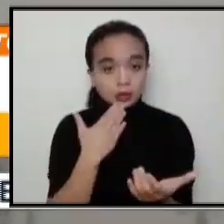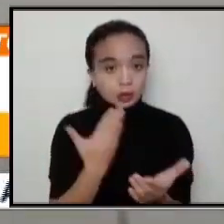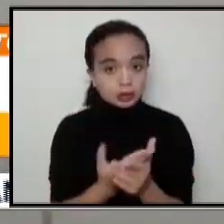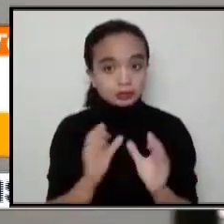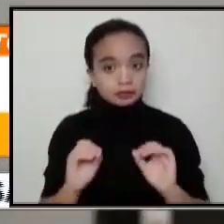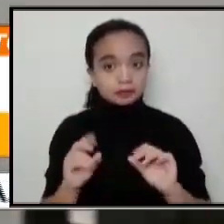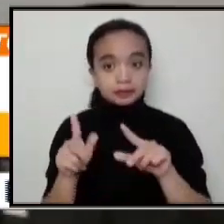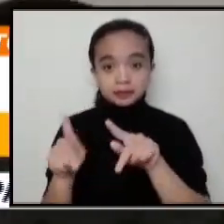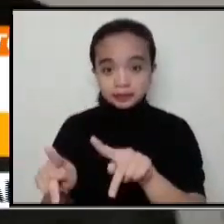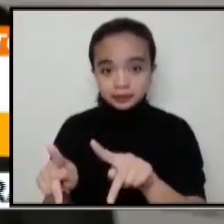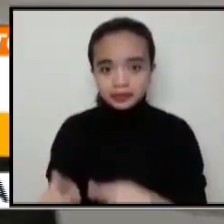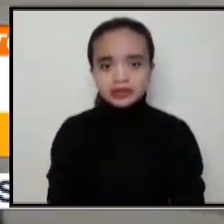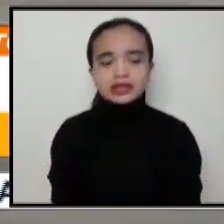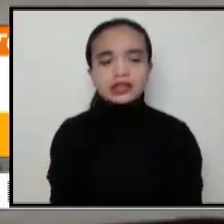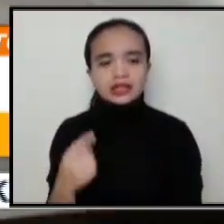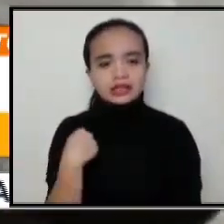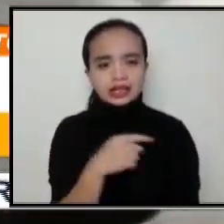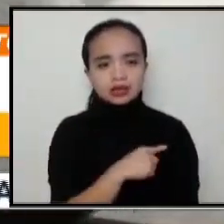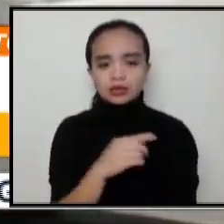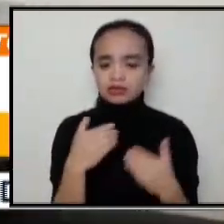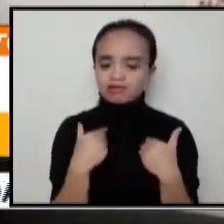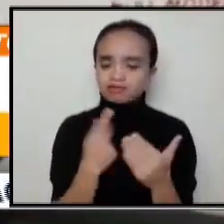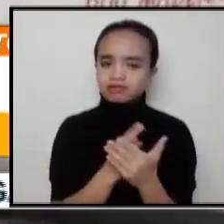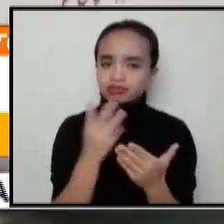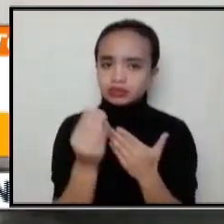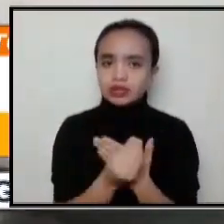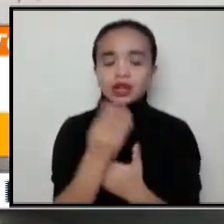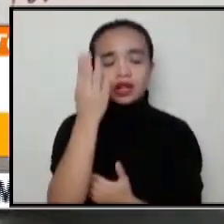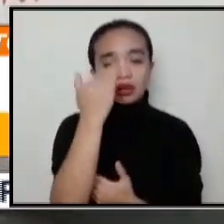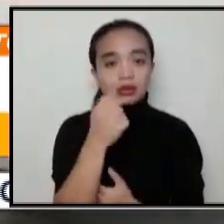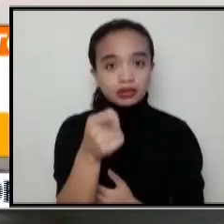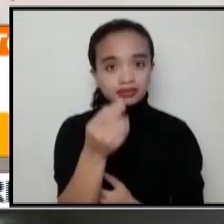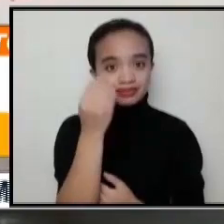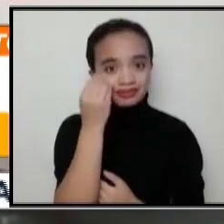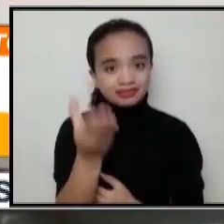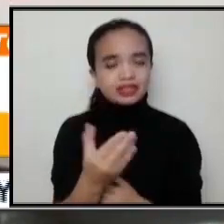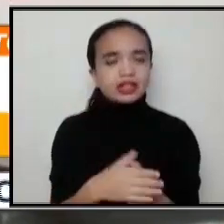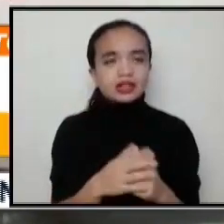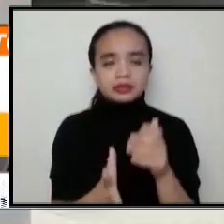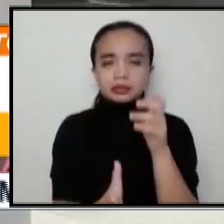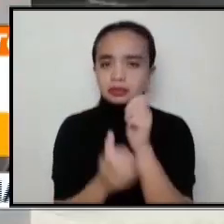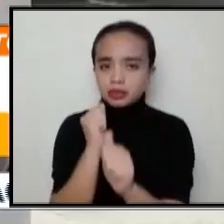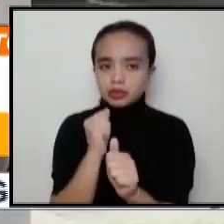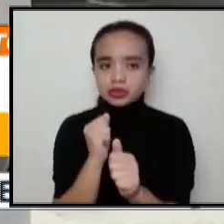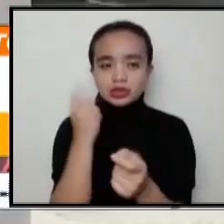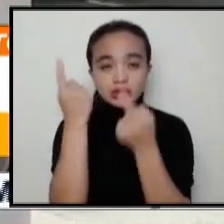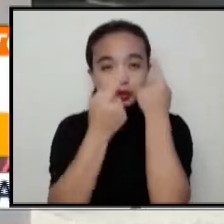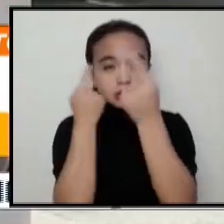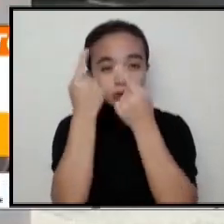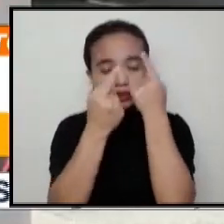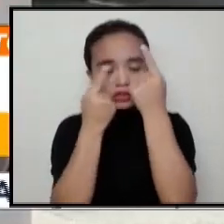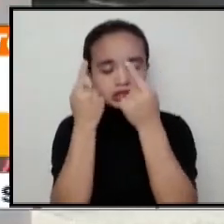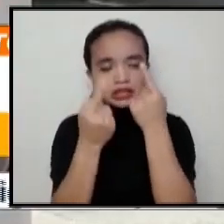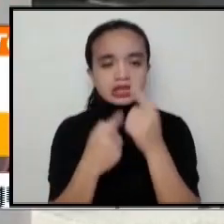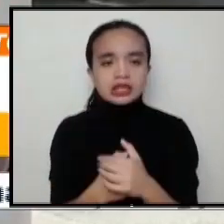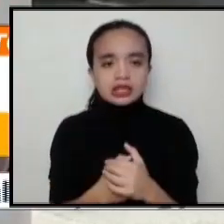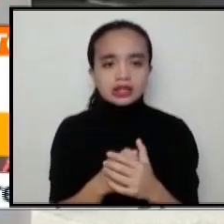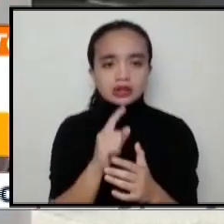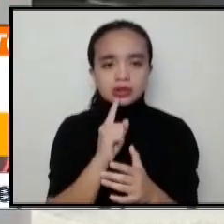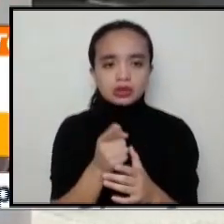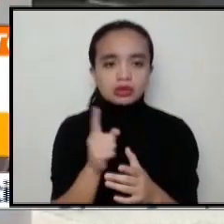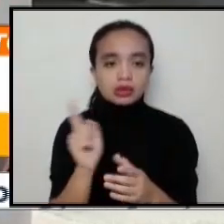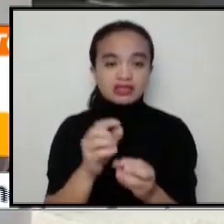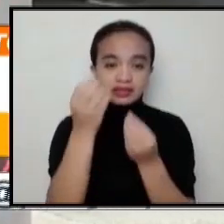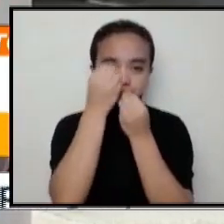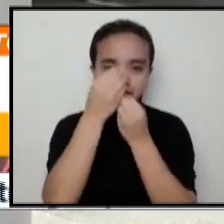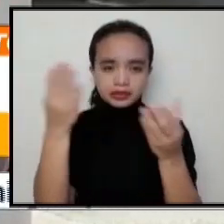isabi natin yung mga programa. Because alam mo, majority ng mga concerns, I do feel it is really information.